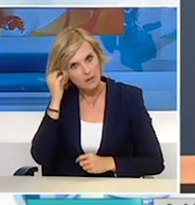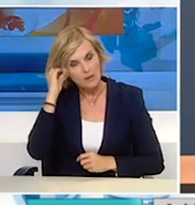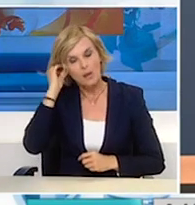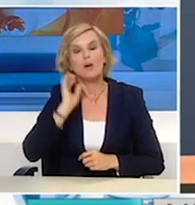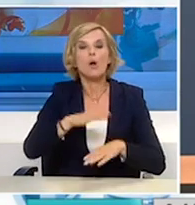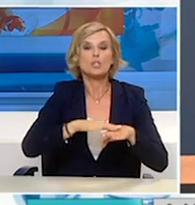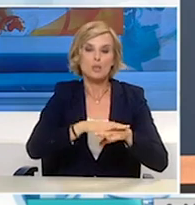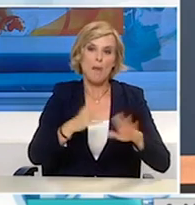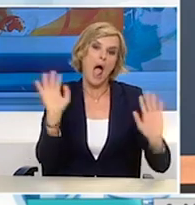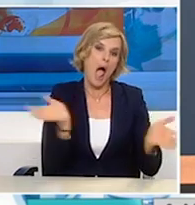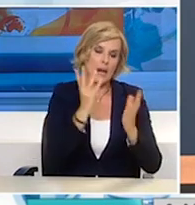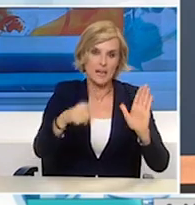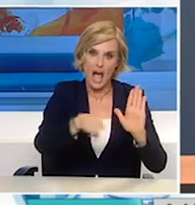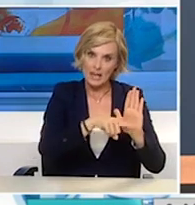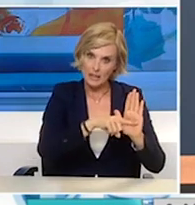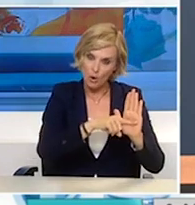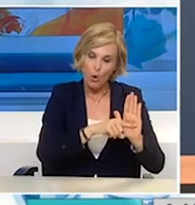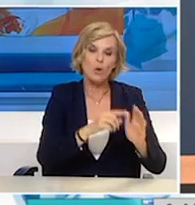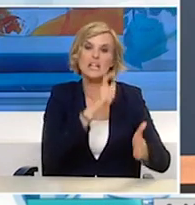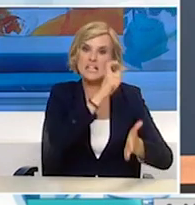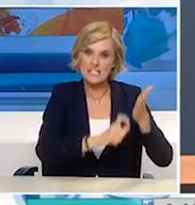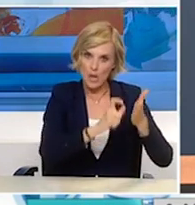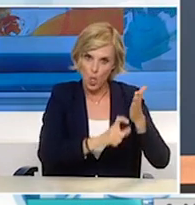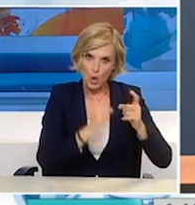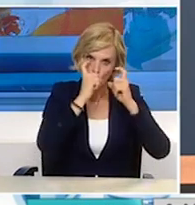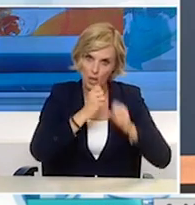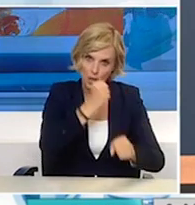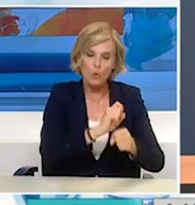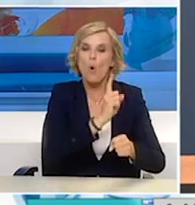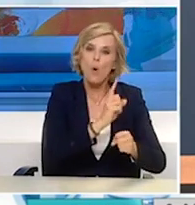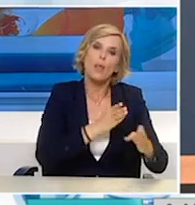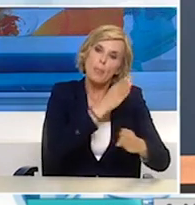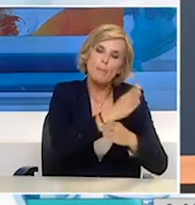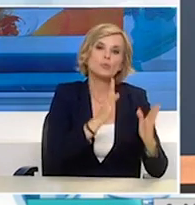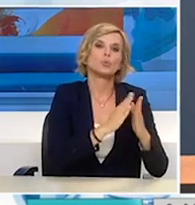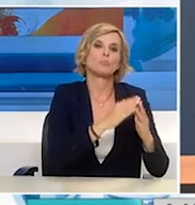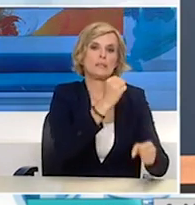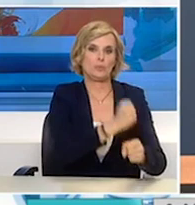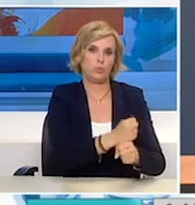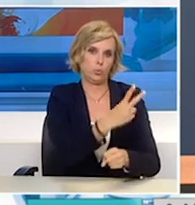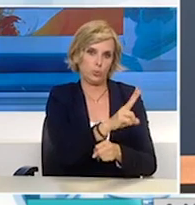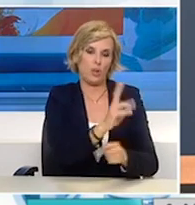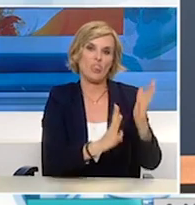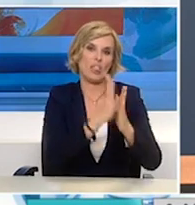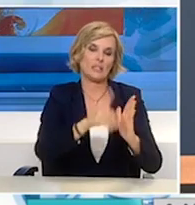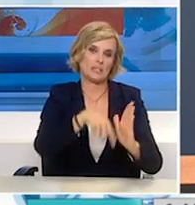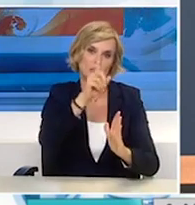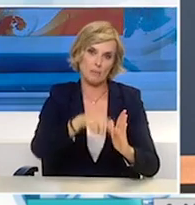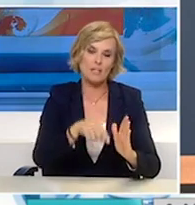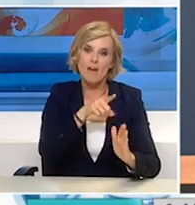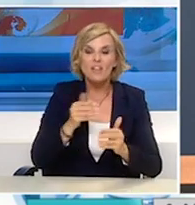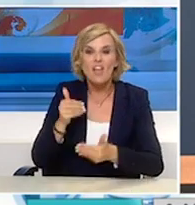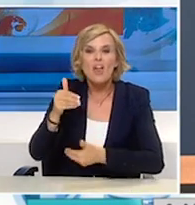καραντίνα στην κατοικία στην οποία έχει αναφέρει στη φόρμα που έχει συμπληρώσει. Αυτή η διαδικασία είναι μια διαδικασία η